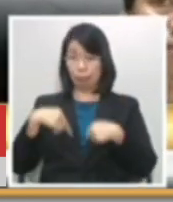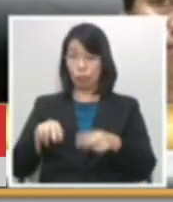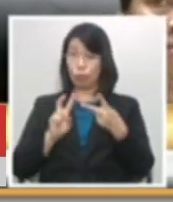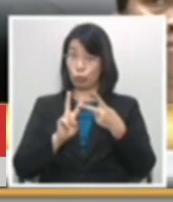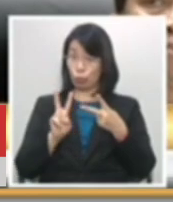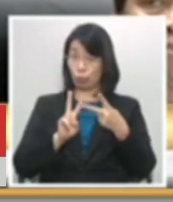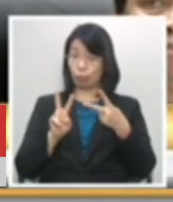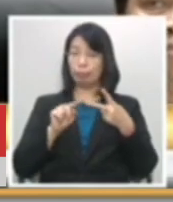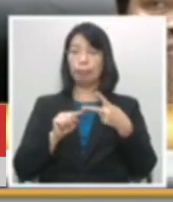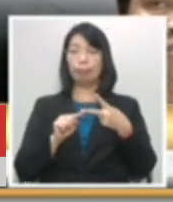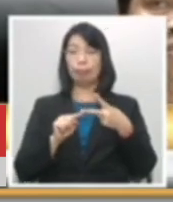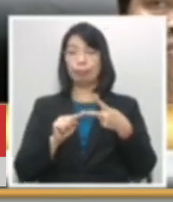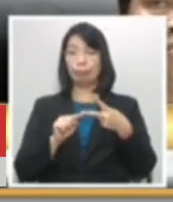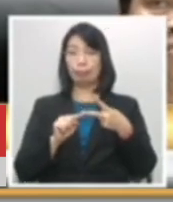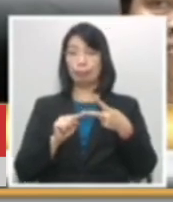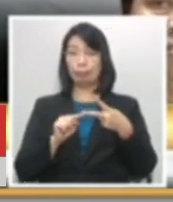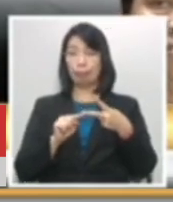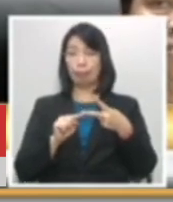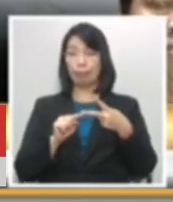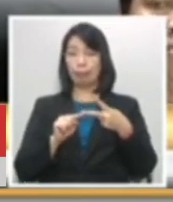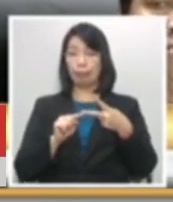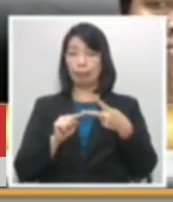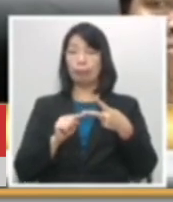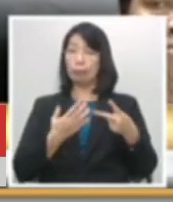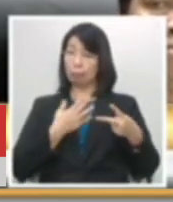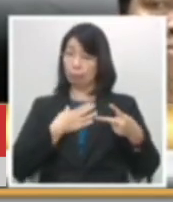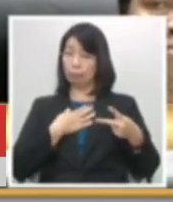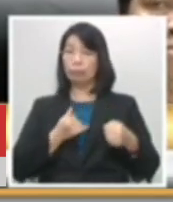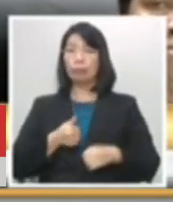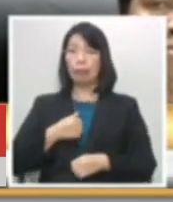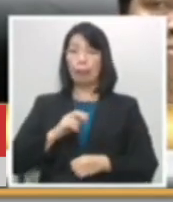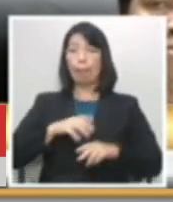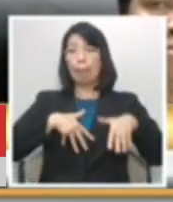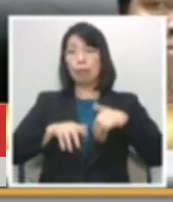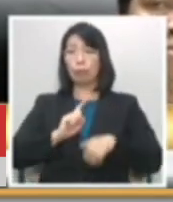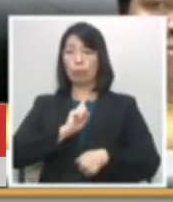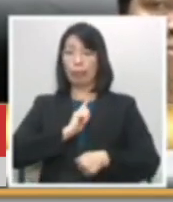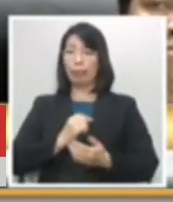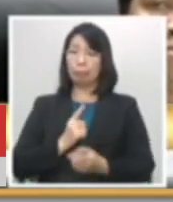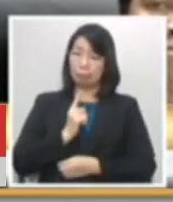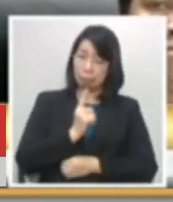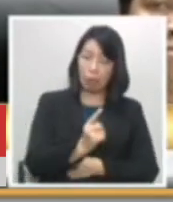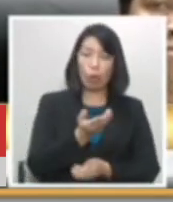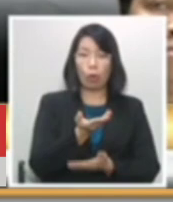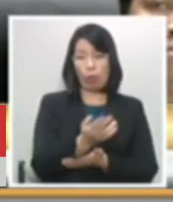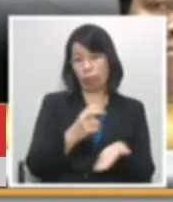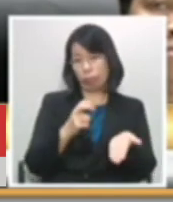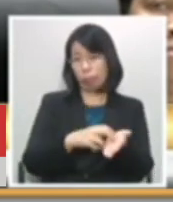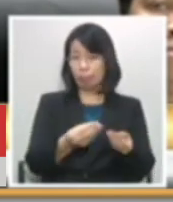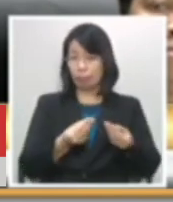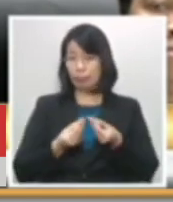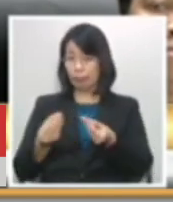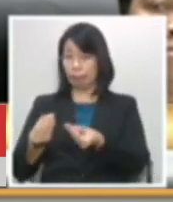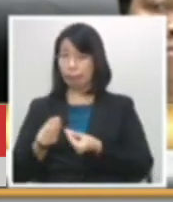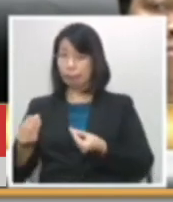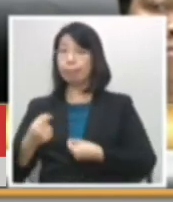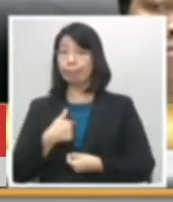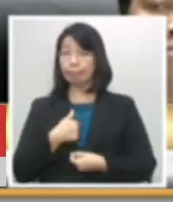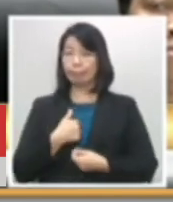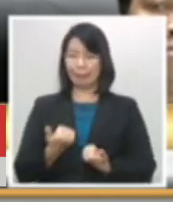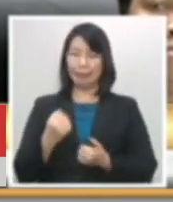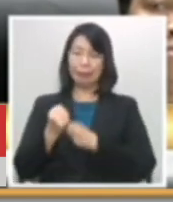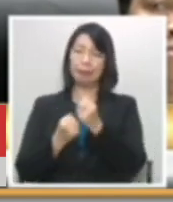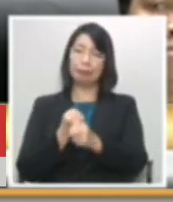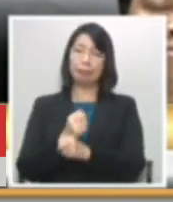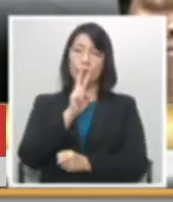ยขอออกโฉนดเฉพาะรายสำหรับปี2563ผมได้ตรวจพบว่